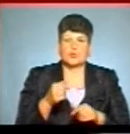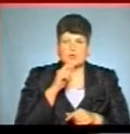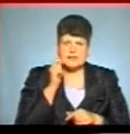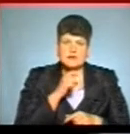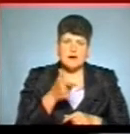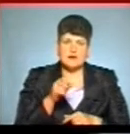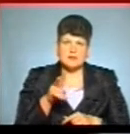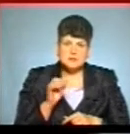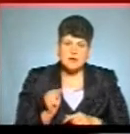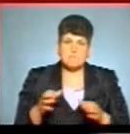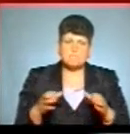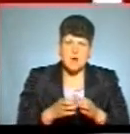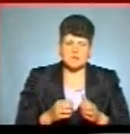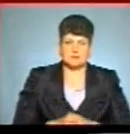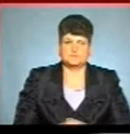партії.